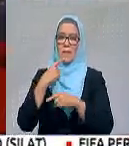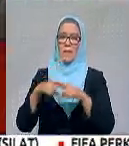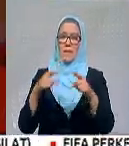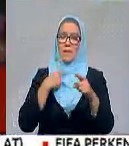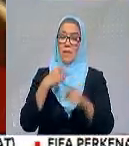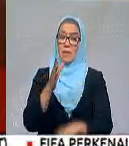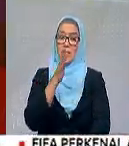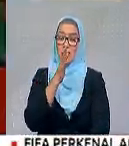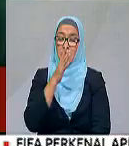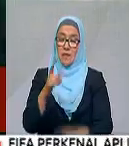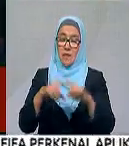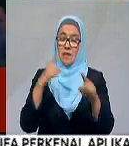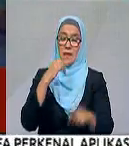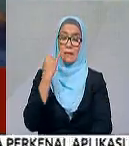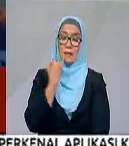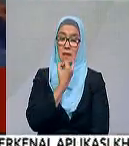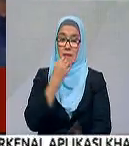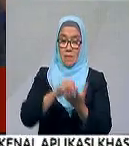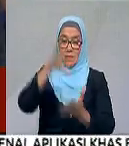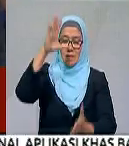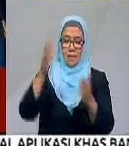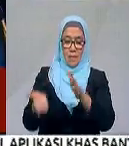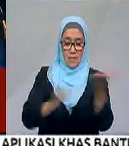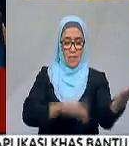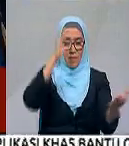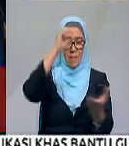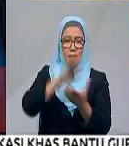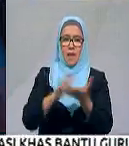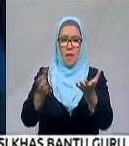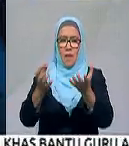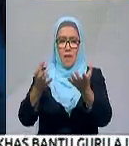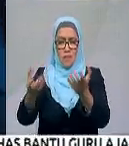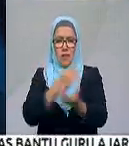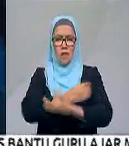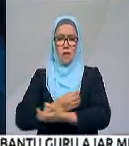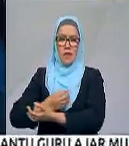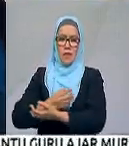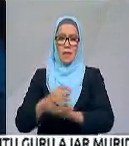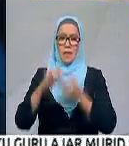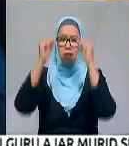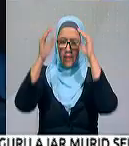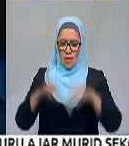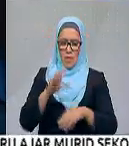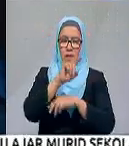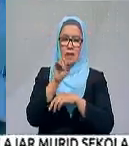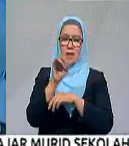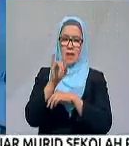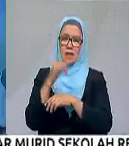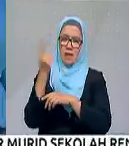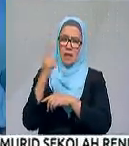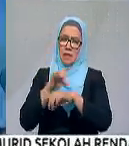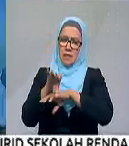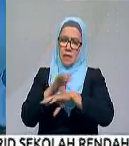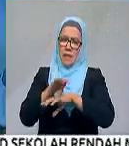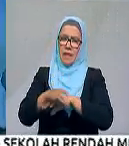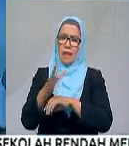yang merupakan seorang janda kaya kematian suami yang terlalu ingin menimang cucu. Cikgu Zaidi sering didesak ibunya supaya berkahwin lain